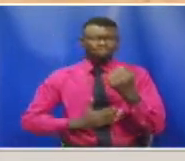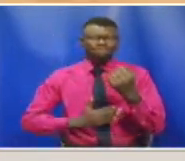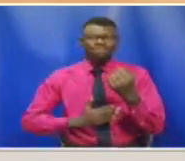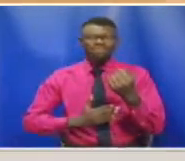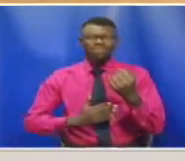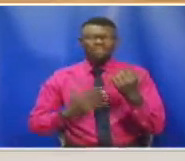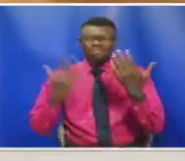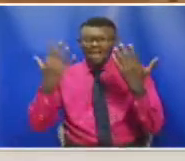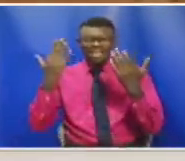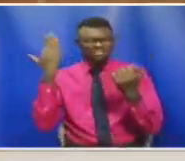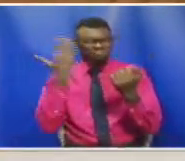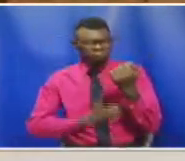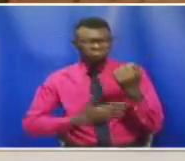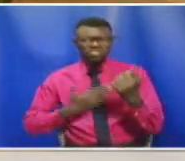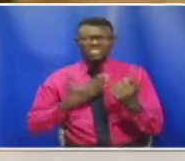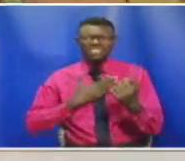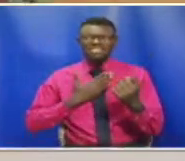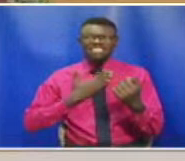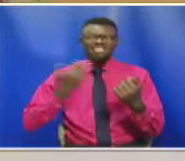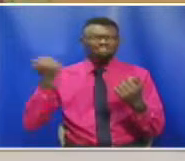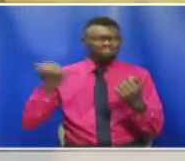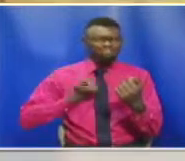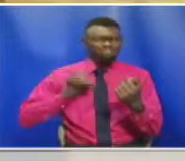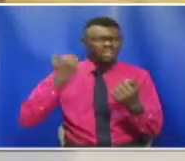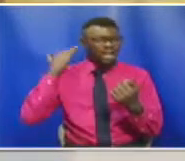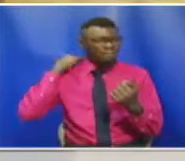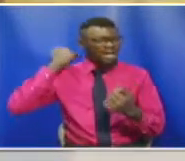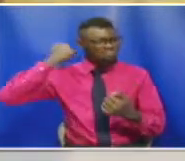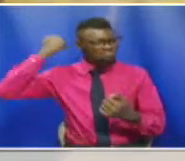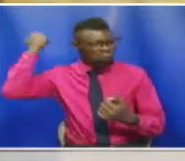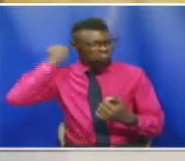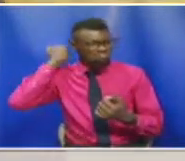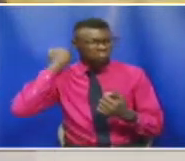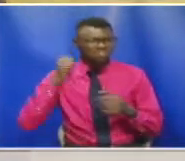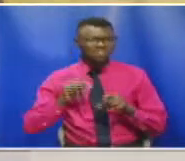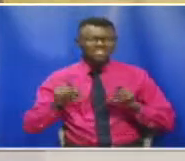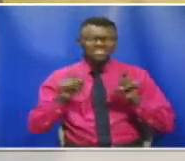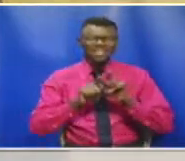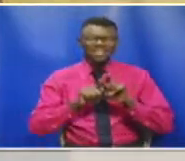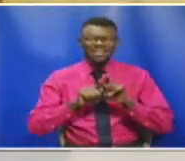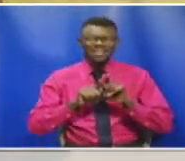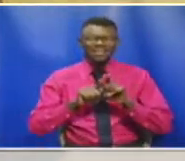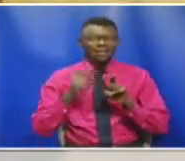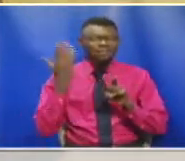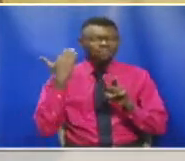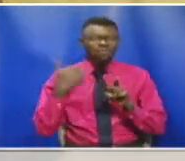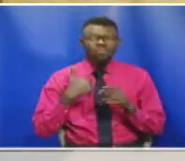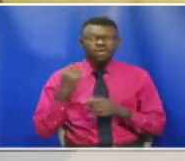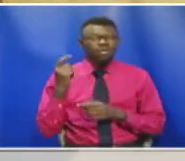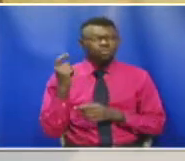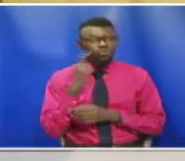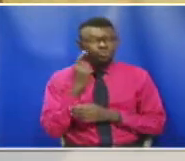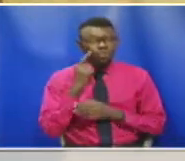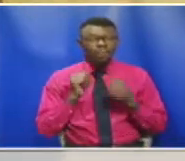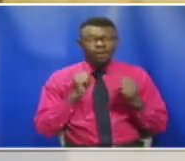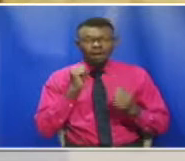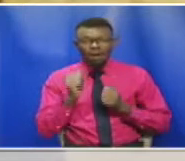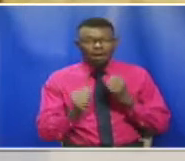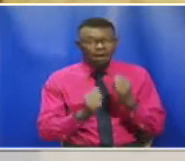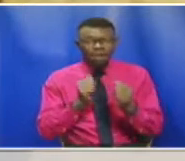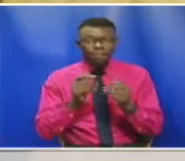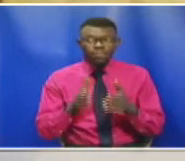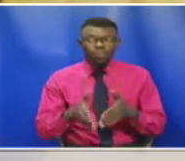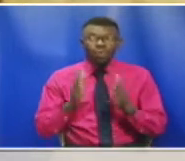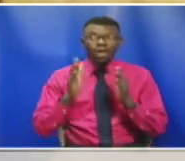at the wrist, chest, shoulders and backside. Nilikuwa naenda kwa duka. Sasa vile nilifika njia,